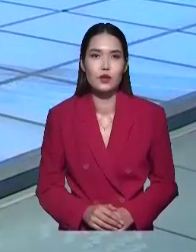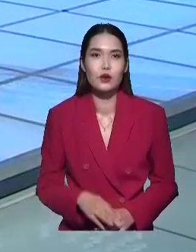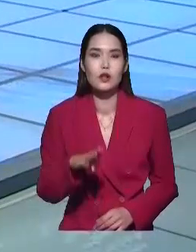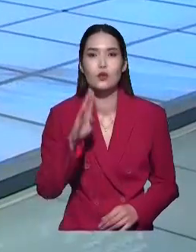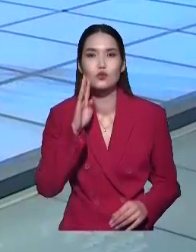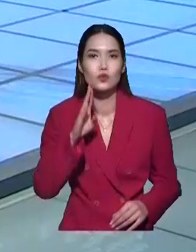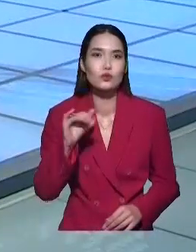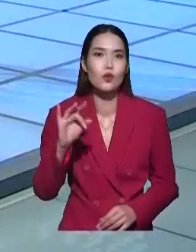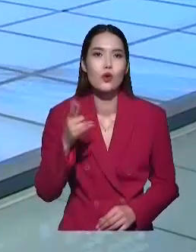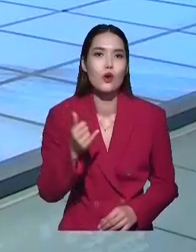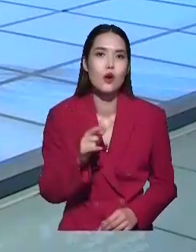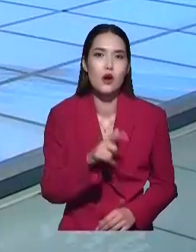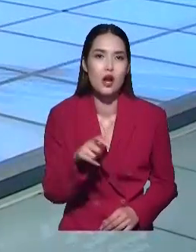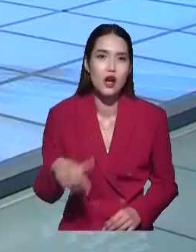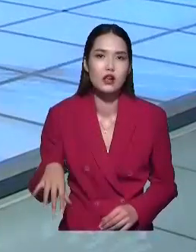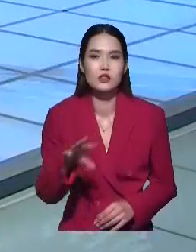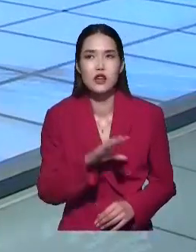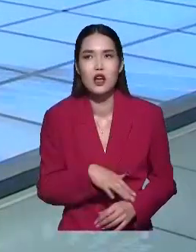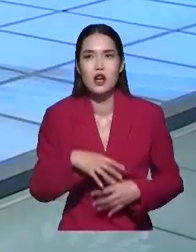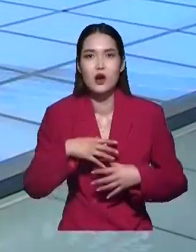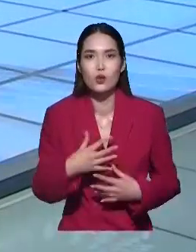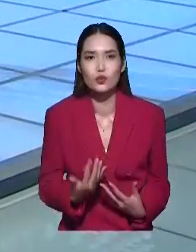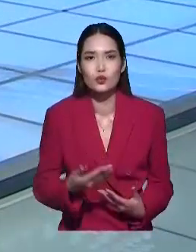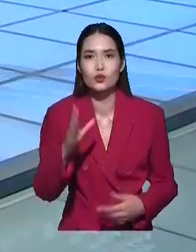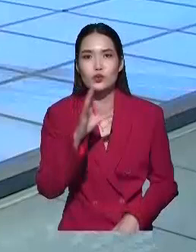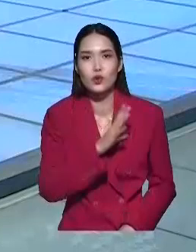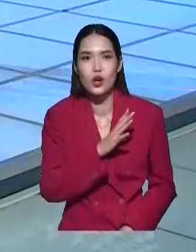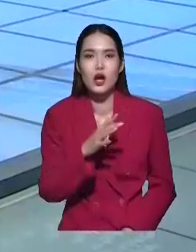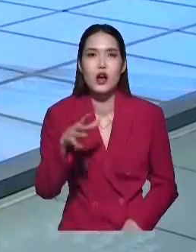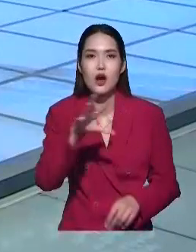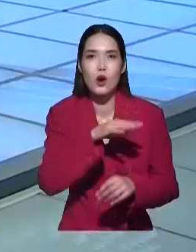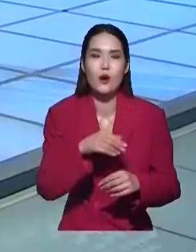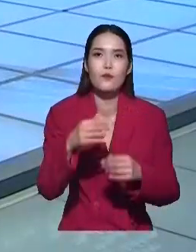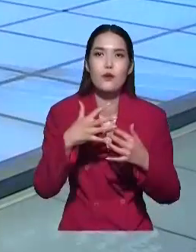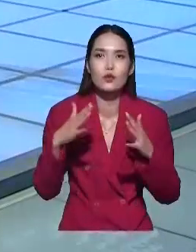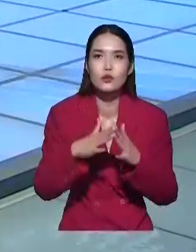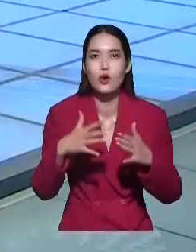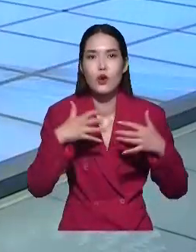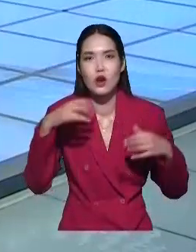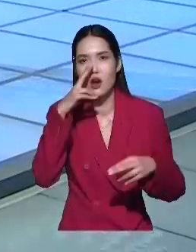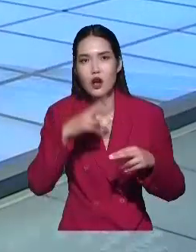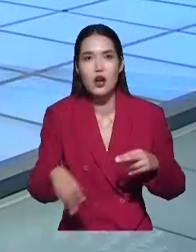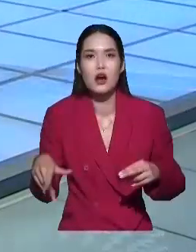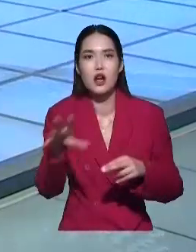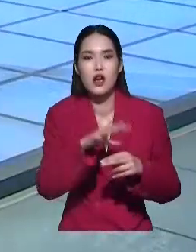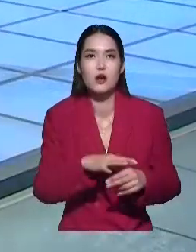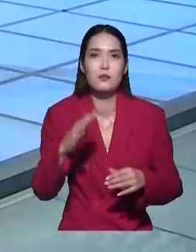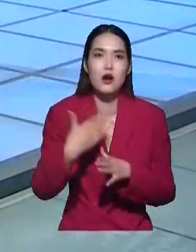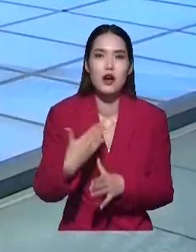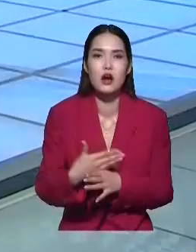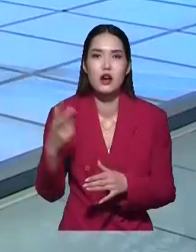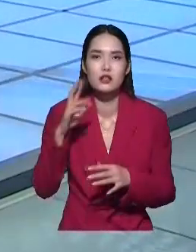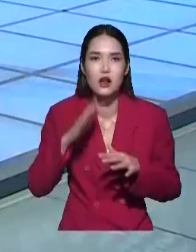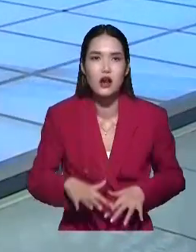Топан су Торғай халқында әбден әбігерге салды. Түлігінен, мүлігінен айрылған жұртшылыққа жан-жақтан жәрдем көрсетіліп жатыр. Тасқыннан зардап